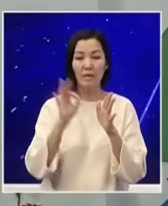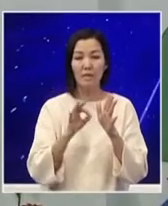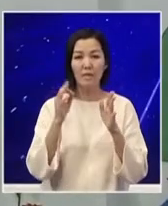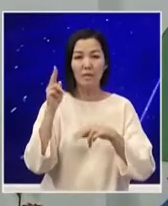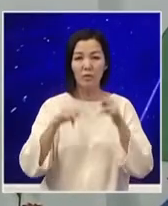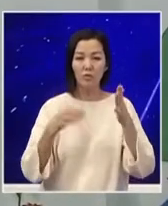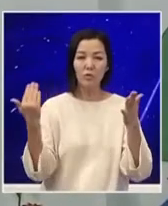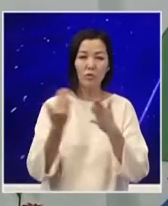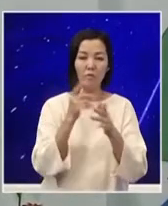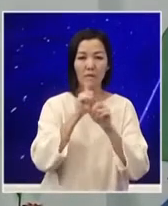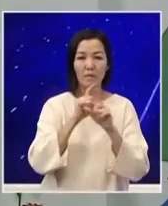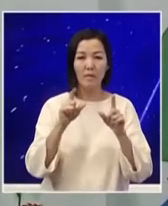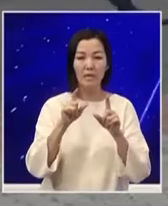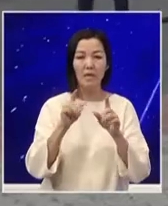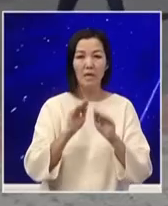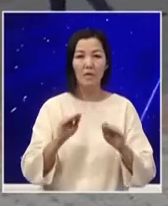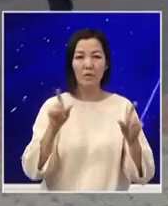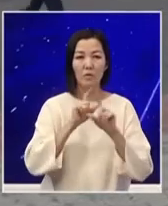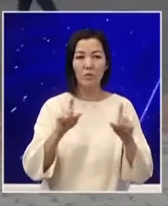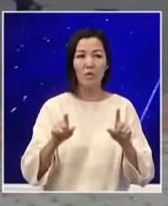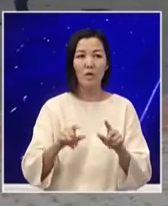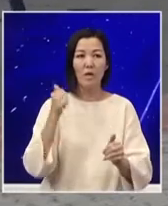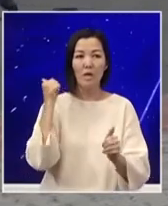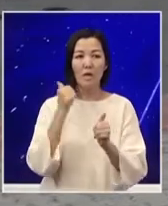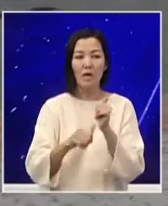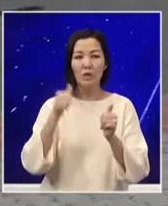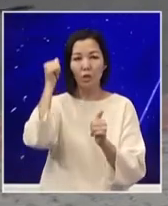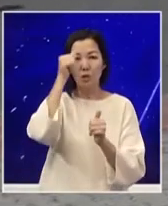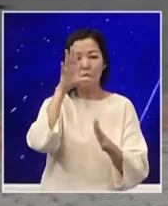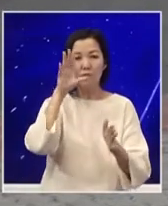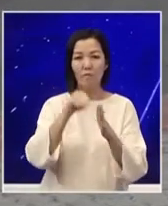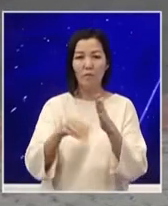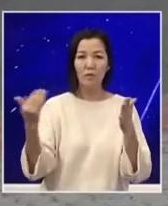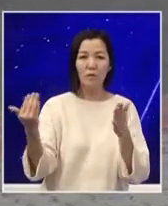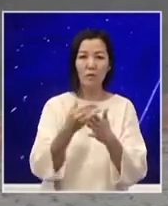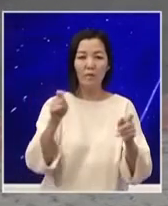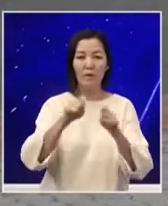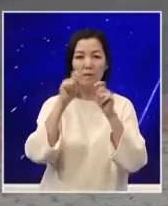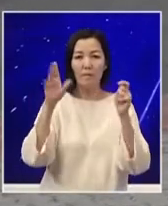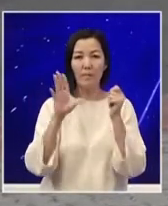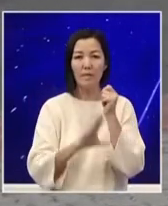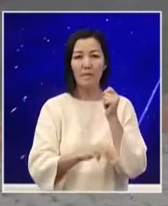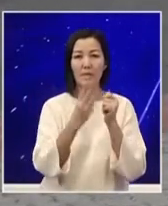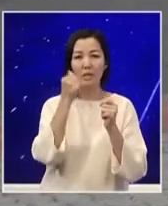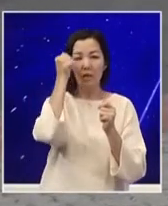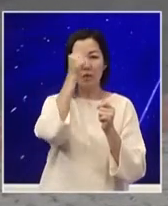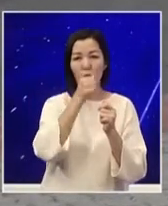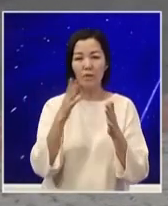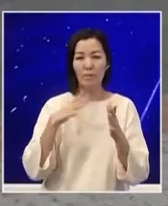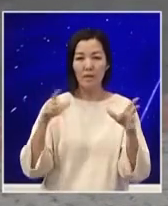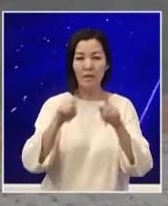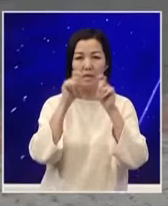новые детские сады и школы. Ежегодно вводятся новые объекты образования. Только за последние три года было